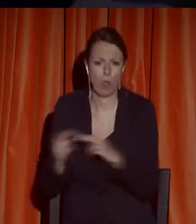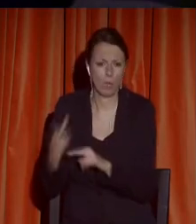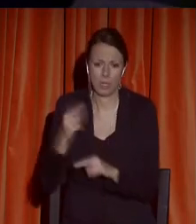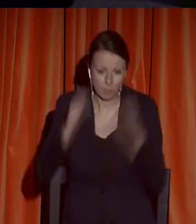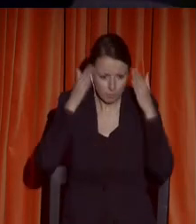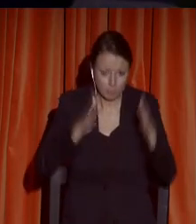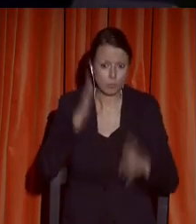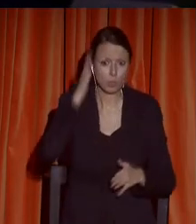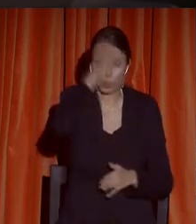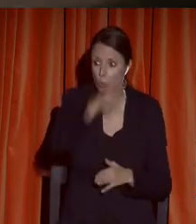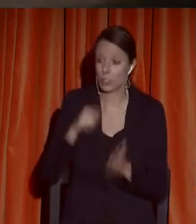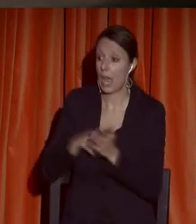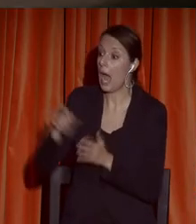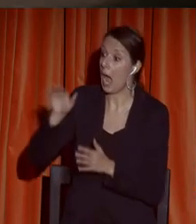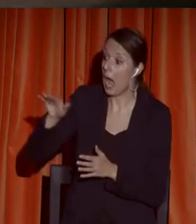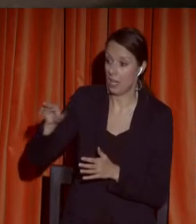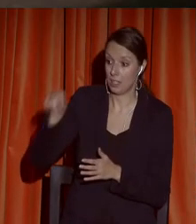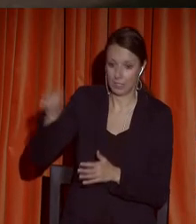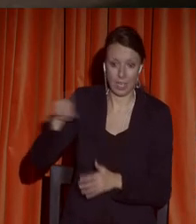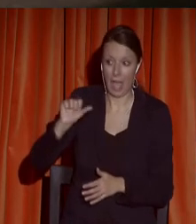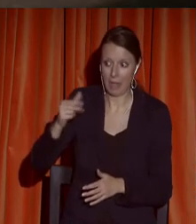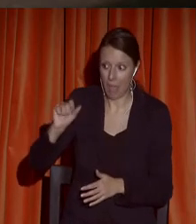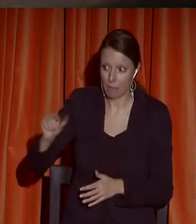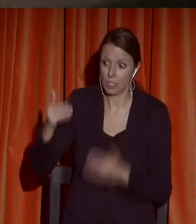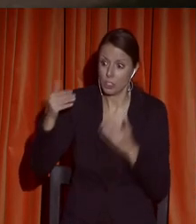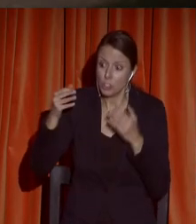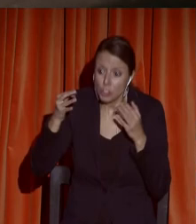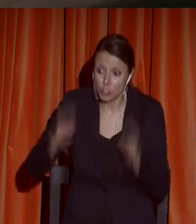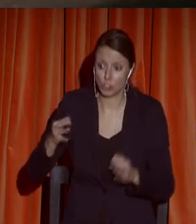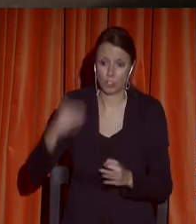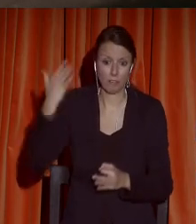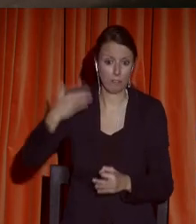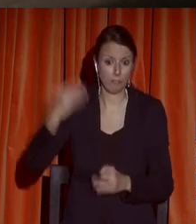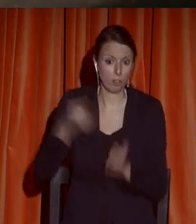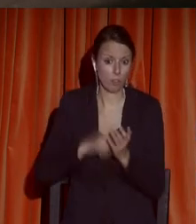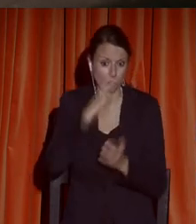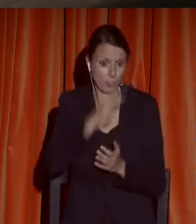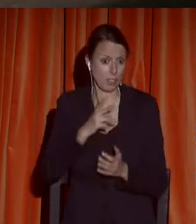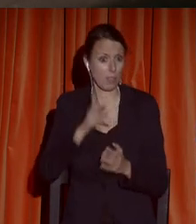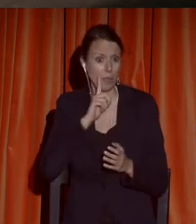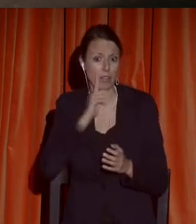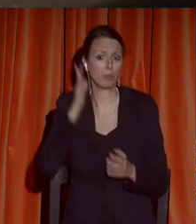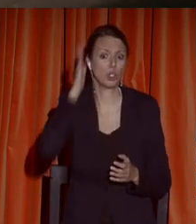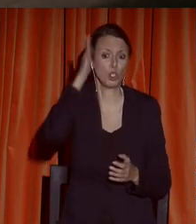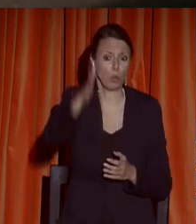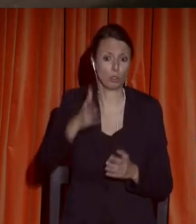Adamie dzisiaj, jest taką nową nadzieją. Zacznijmy naprawdę o tym rozmawiać. Dziękuję.